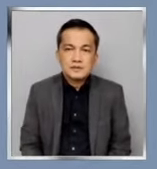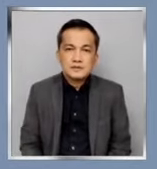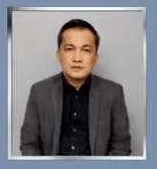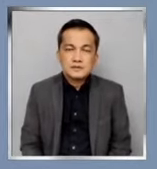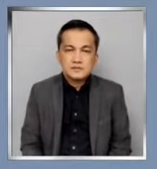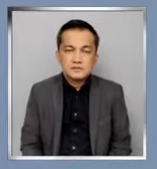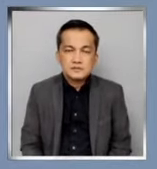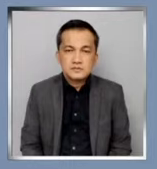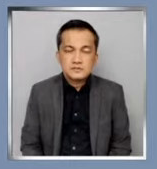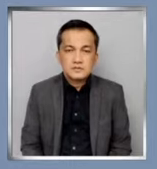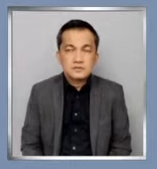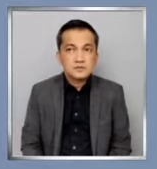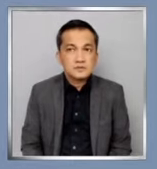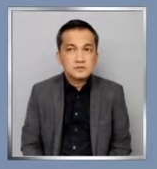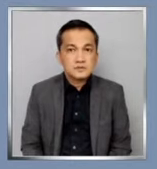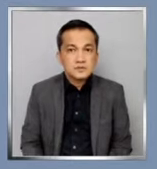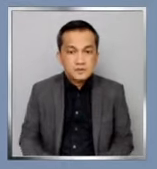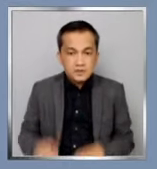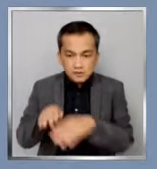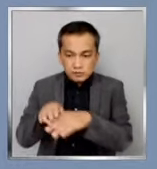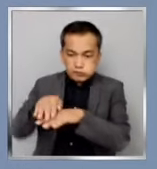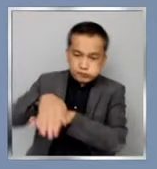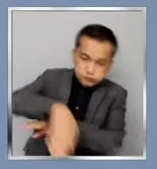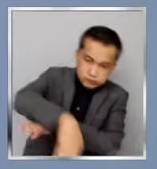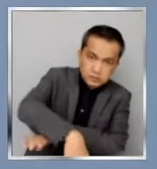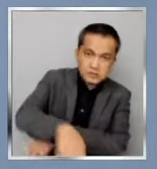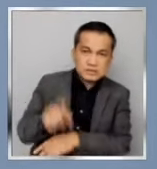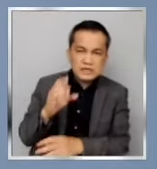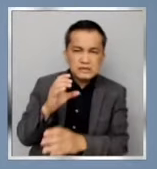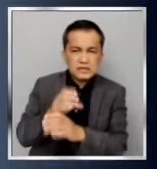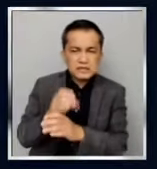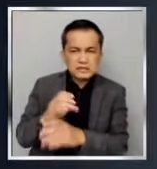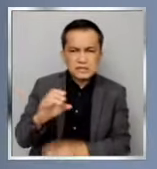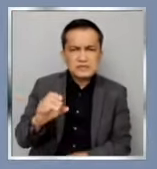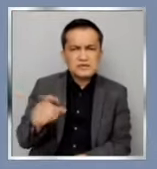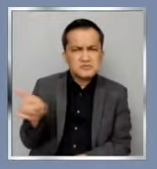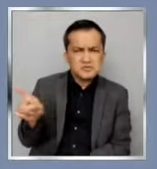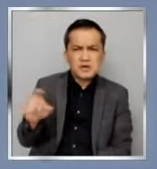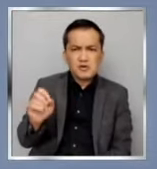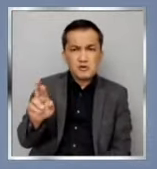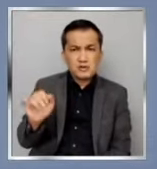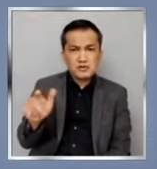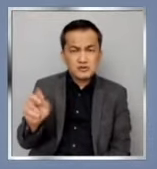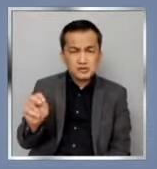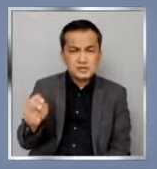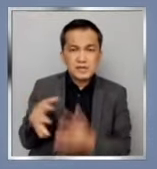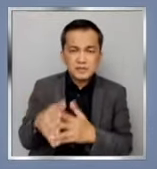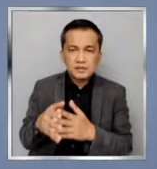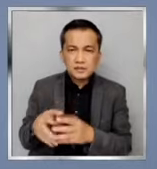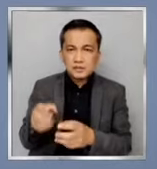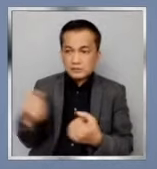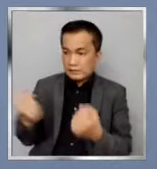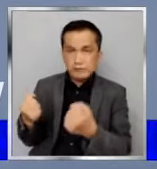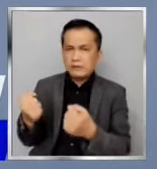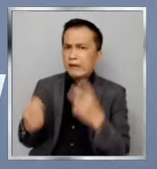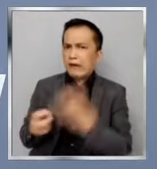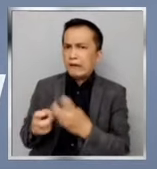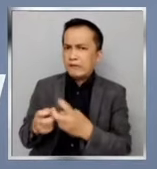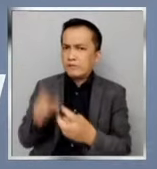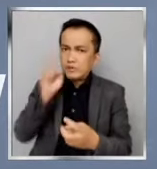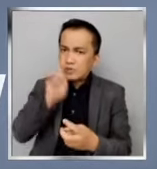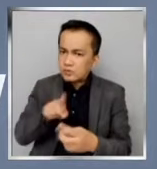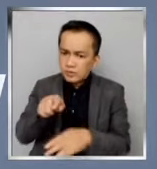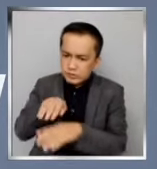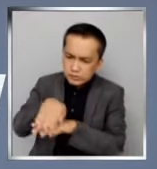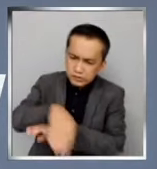Dumausdos pababa ng daan ang isang kotse sa Oregon sa Amerika. Hirap ang driver lalo't madulas ang daan dahil sa monster winter